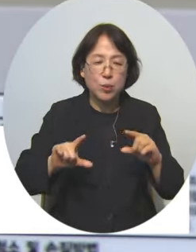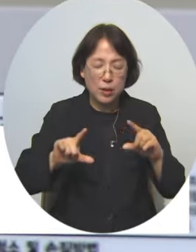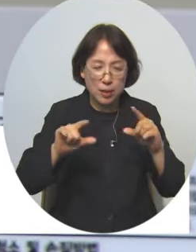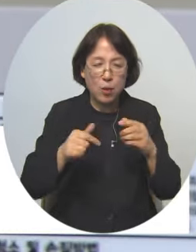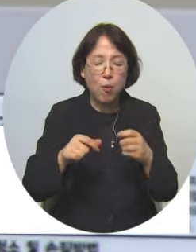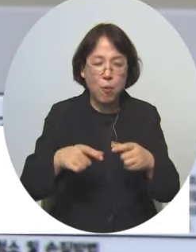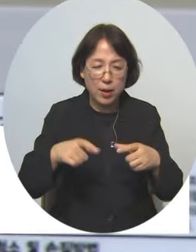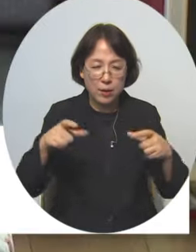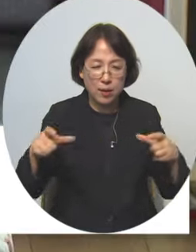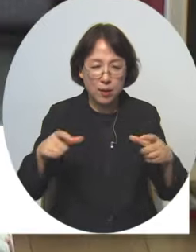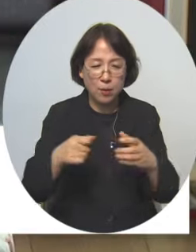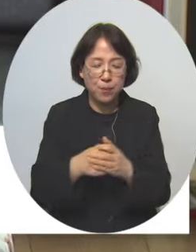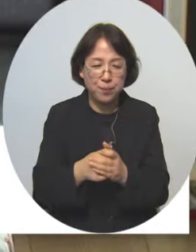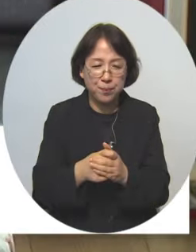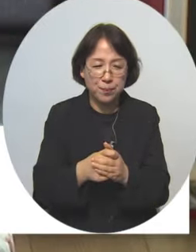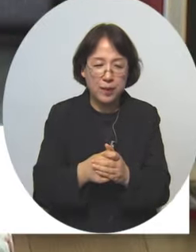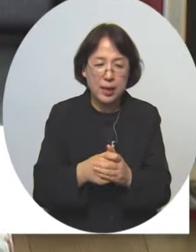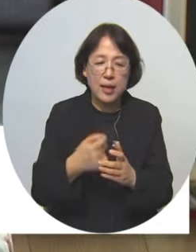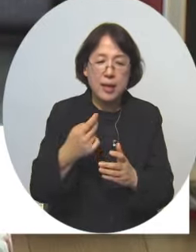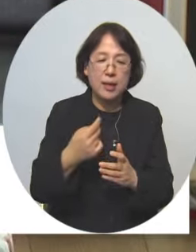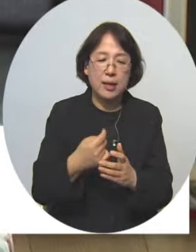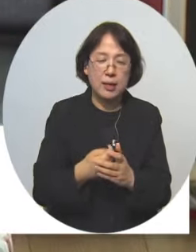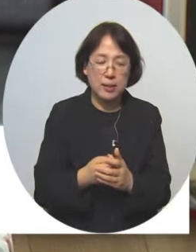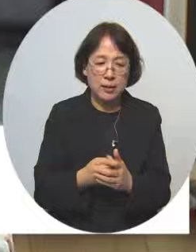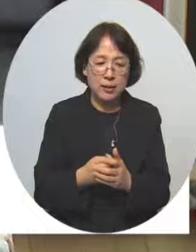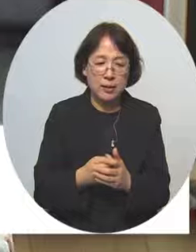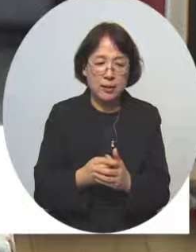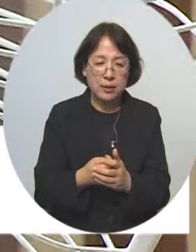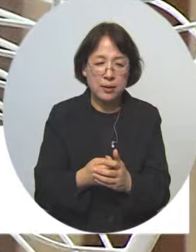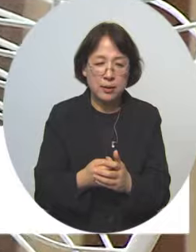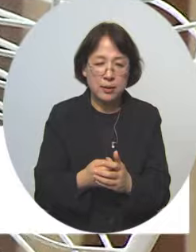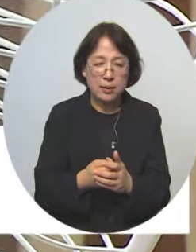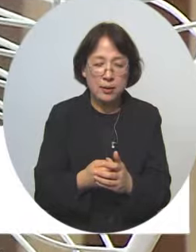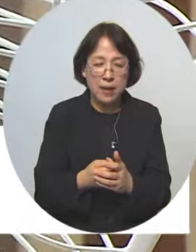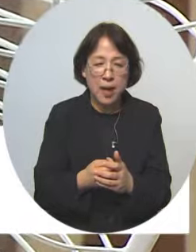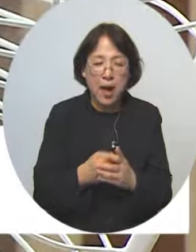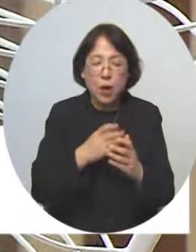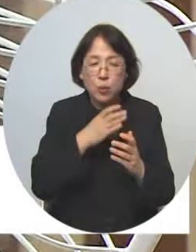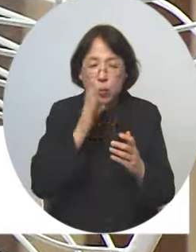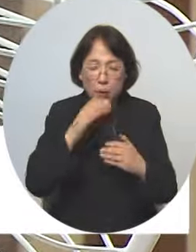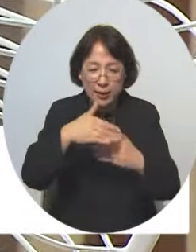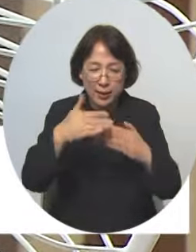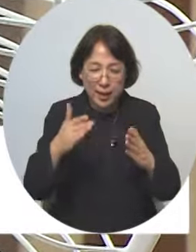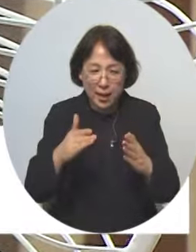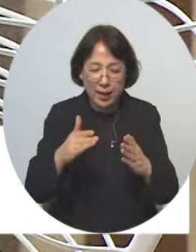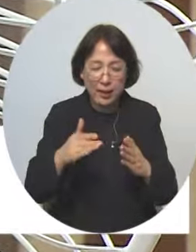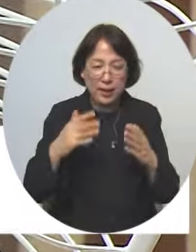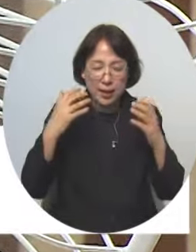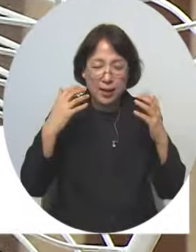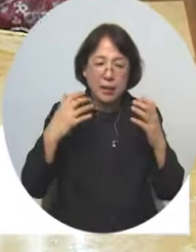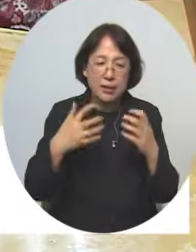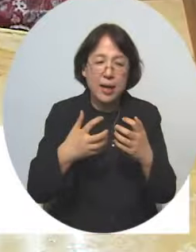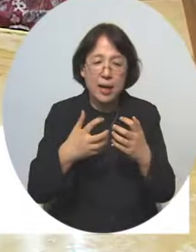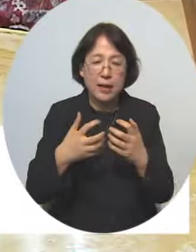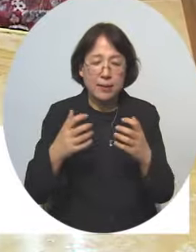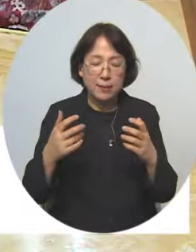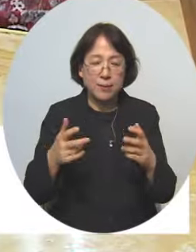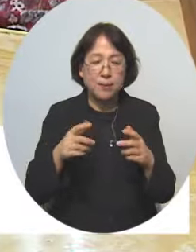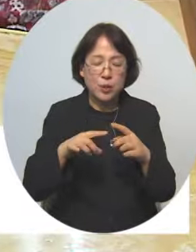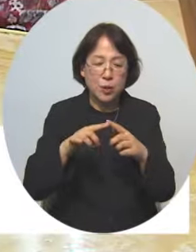시설을 2,399개로 대폭 늘렸습니다. 경로당 냉방비 지원액은 11만 5천 원에서 17만 5천